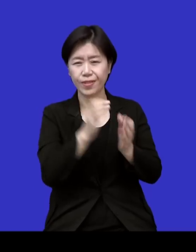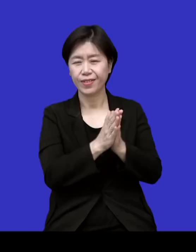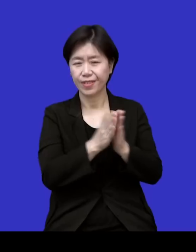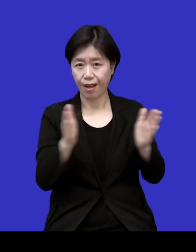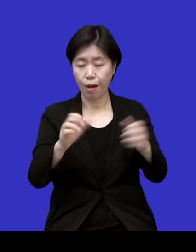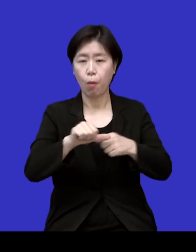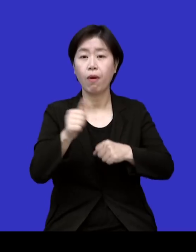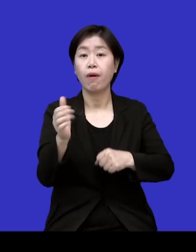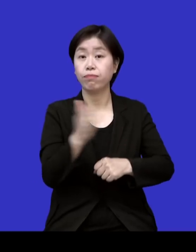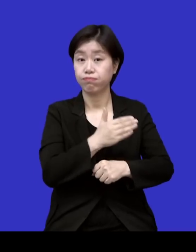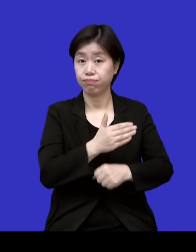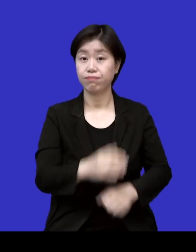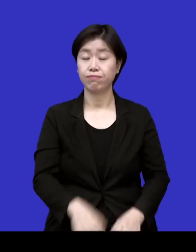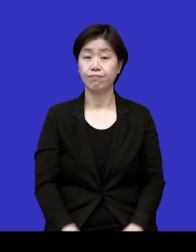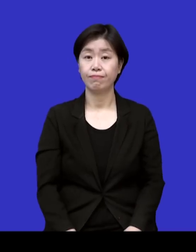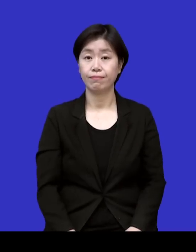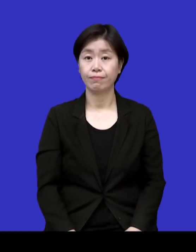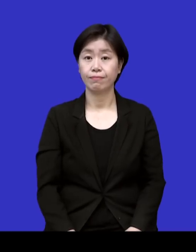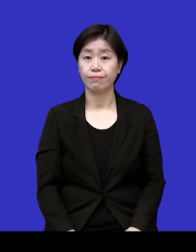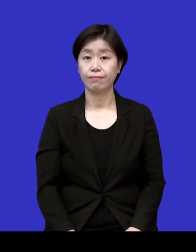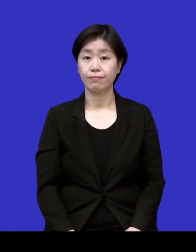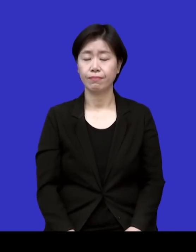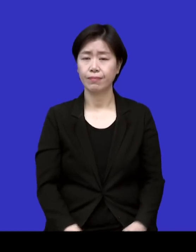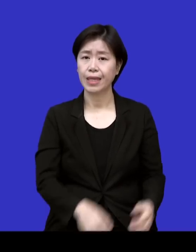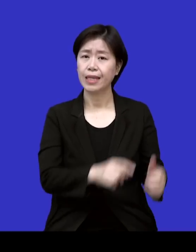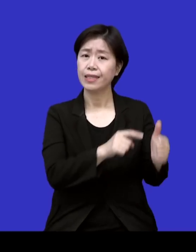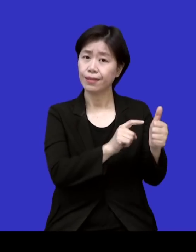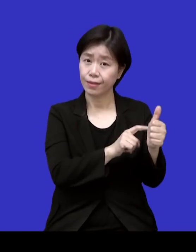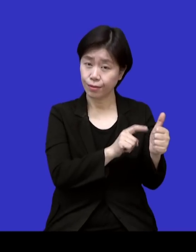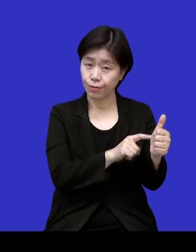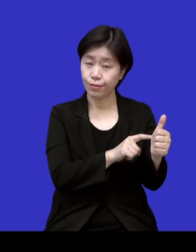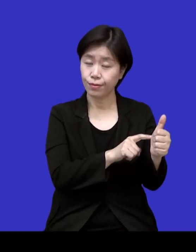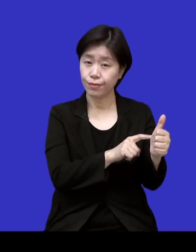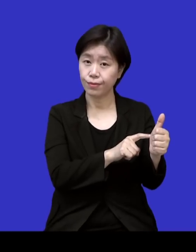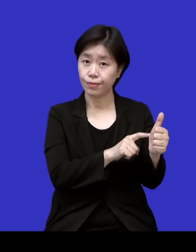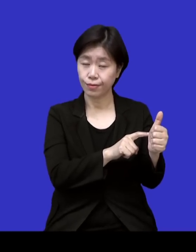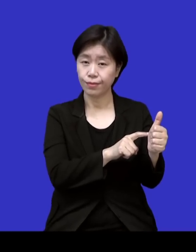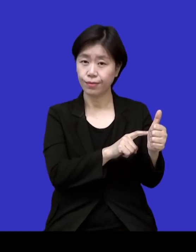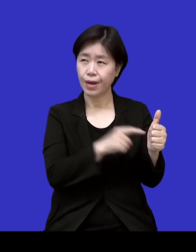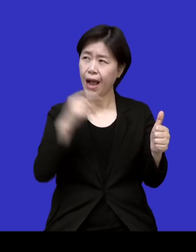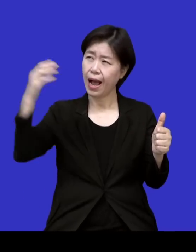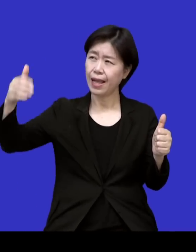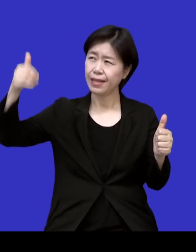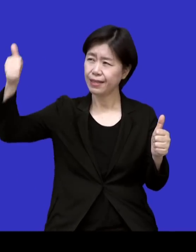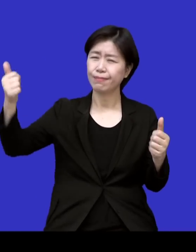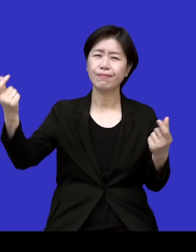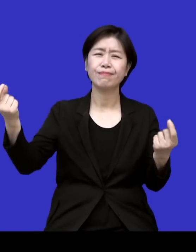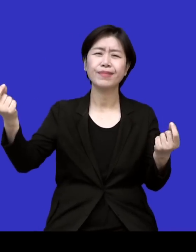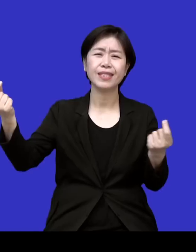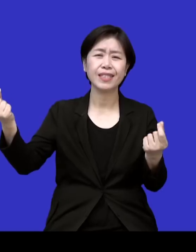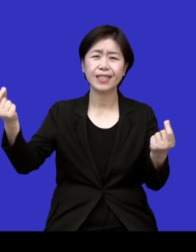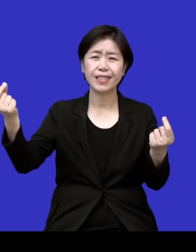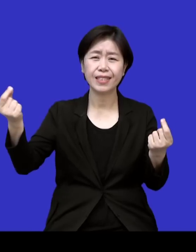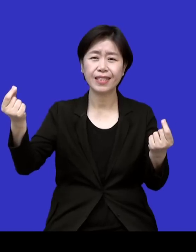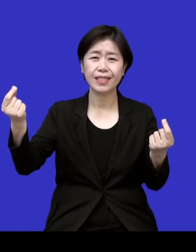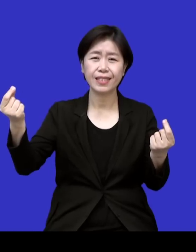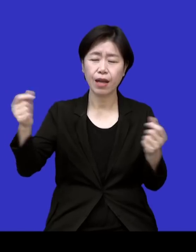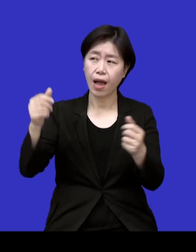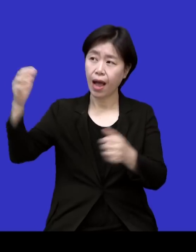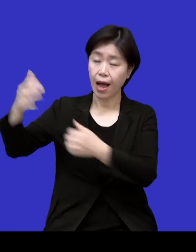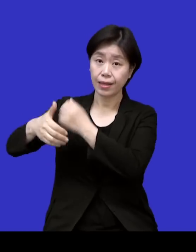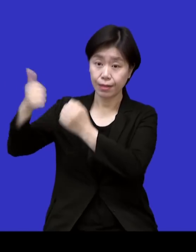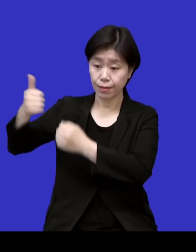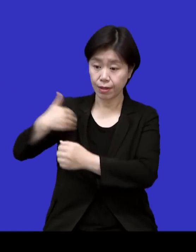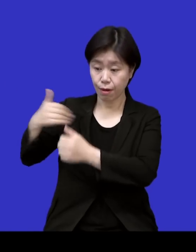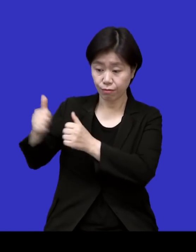근데 그 친구의 존재가 하나님이 저와 5학년 때부터 계속 함께 하셨다라는 증거였어요. 그러니까 아.